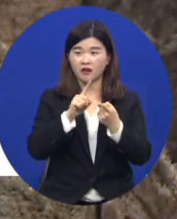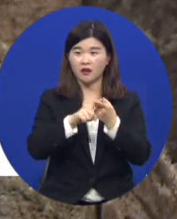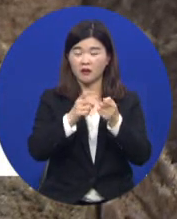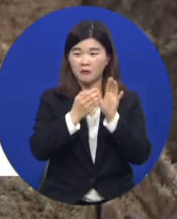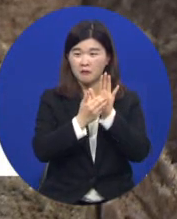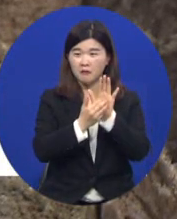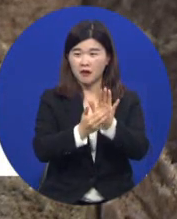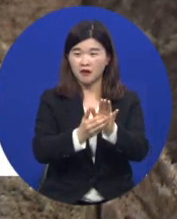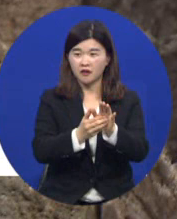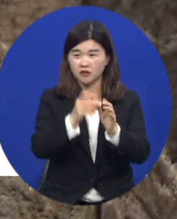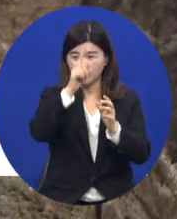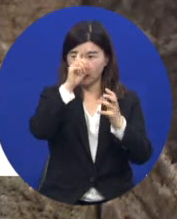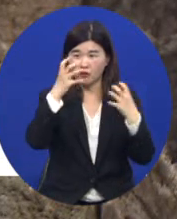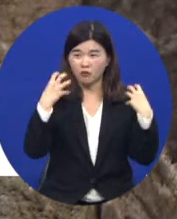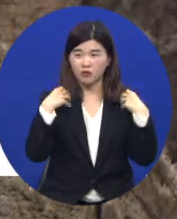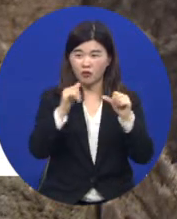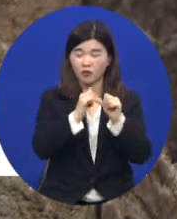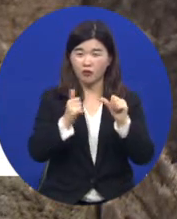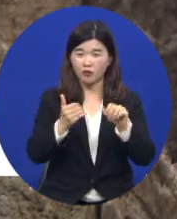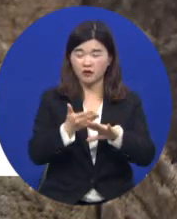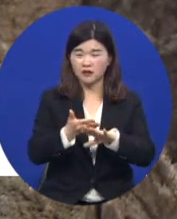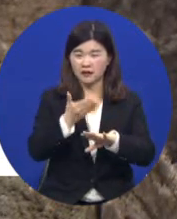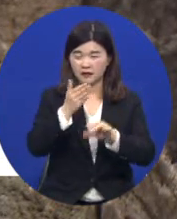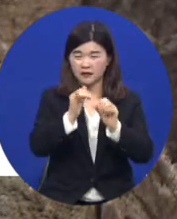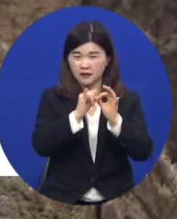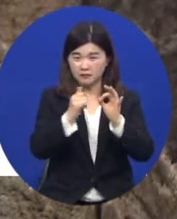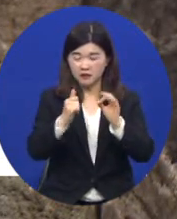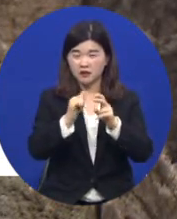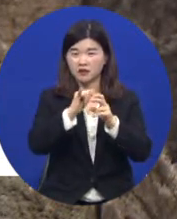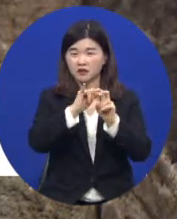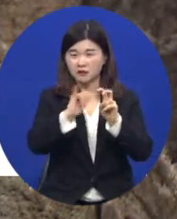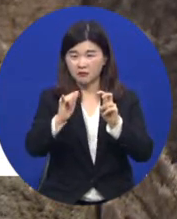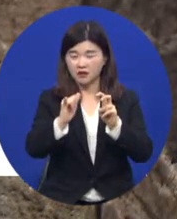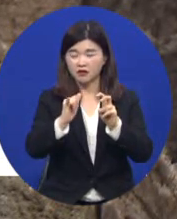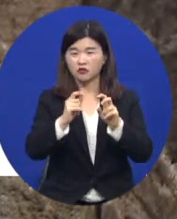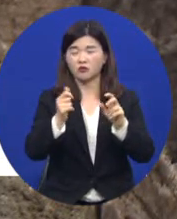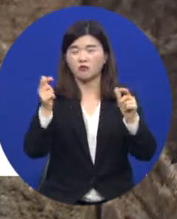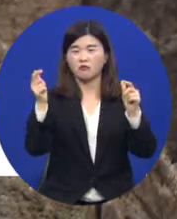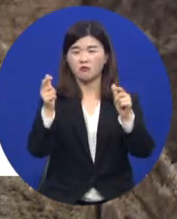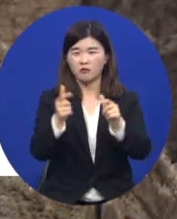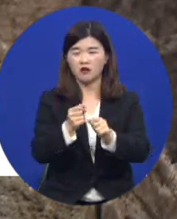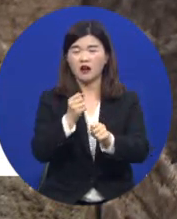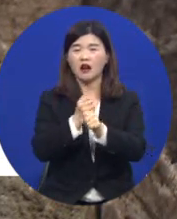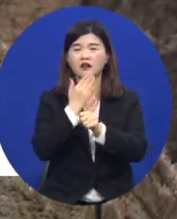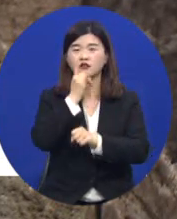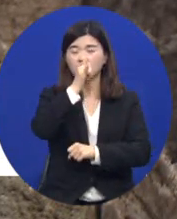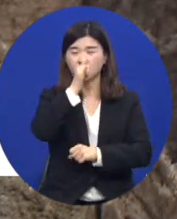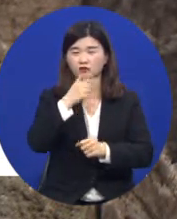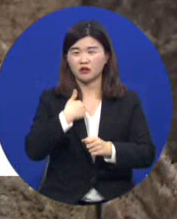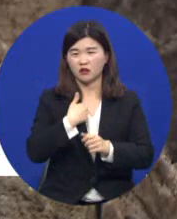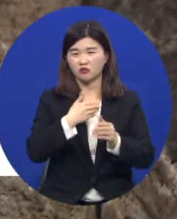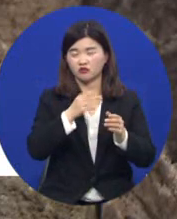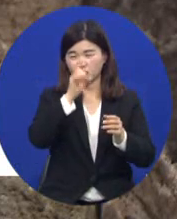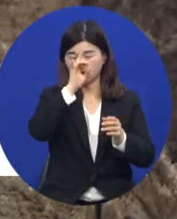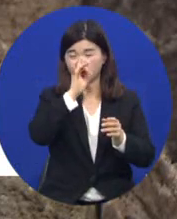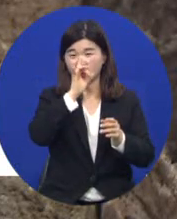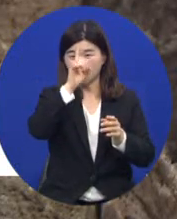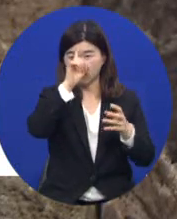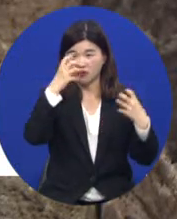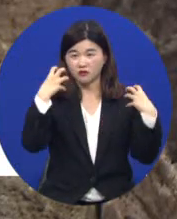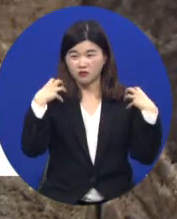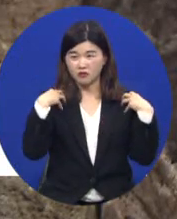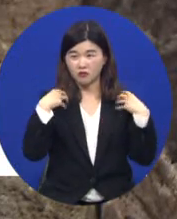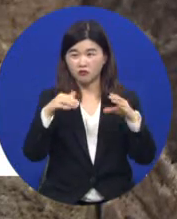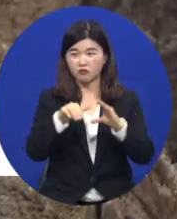속에 정부가 좀 그 5인 이하를 한 뭐 10인이나 20인으로 이렇게 좀 완화시켜달라도록 우리가 중대본이나 우리가